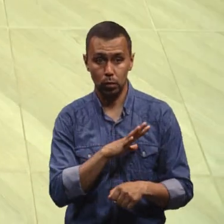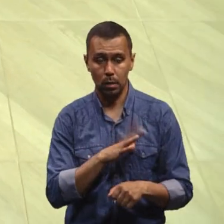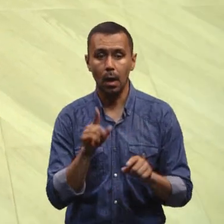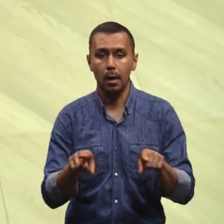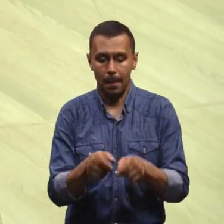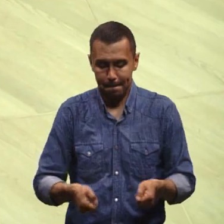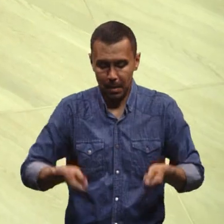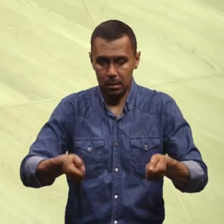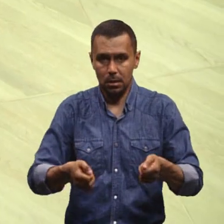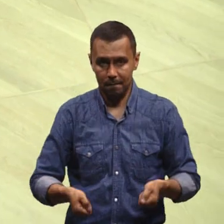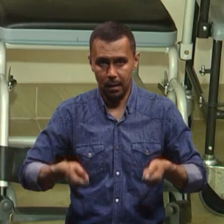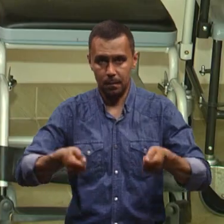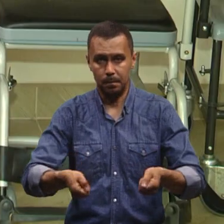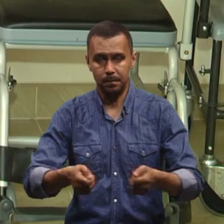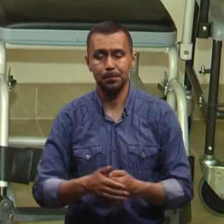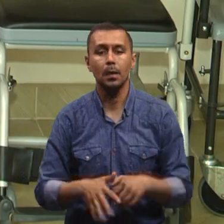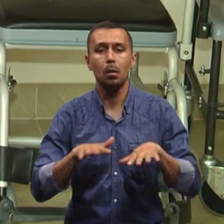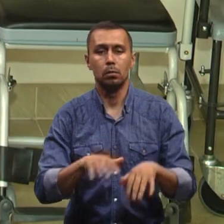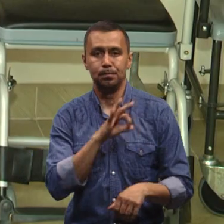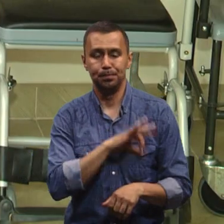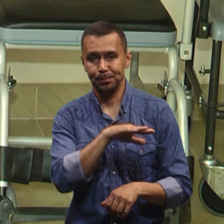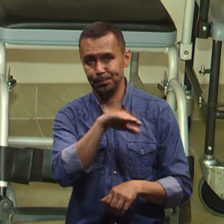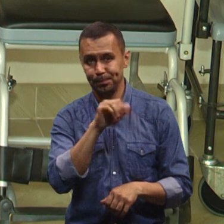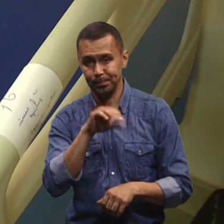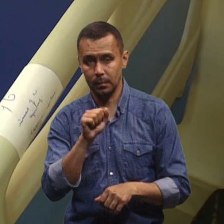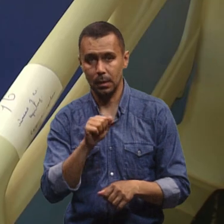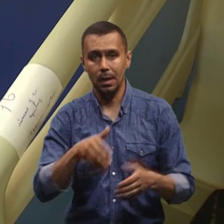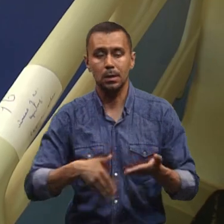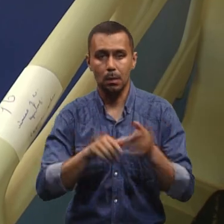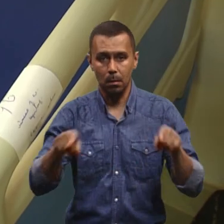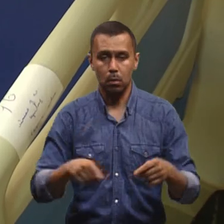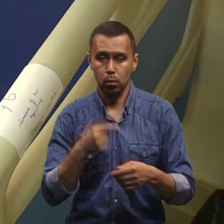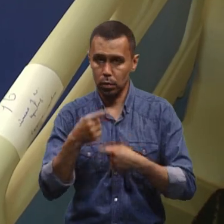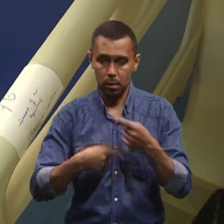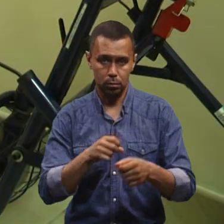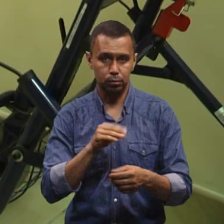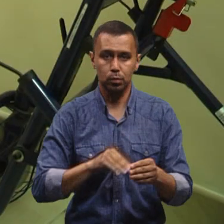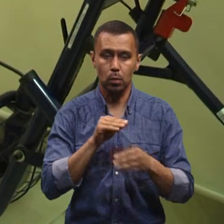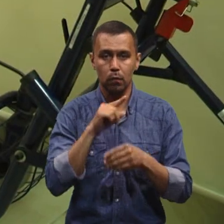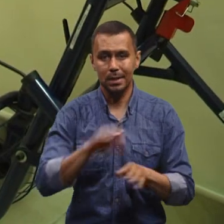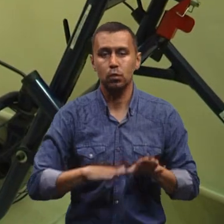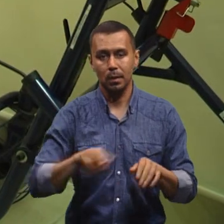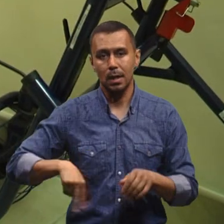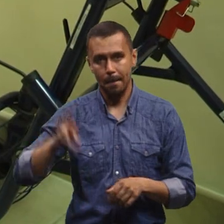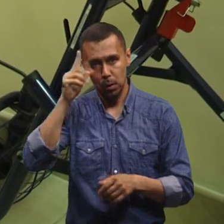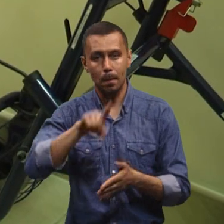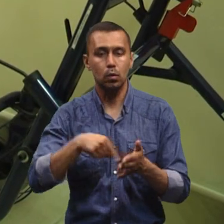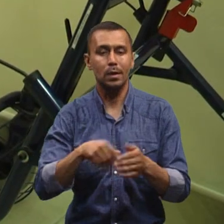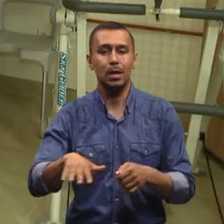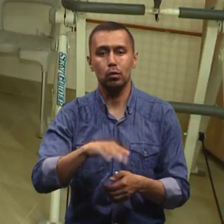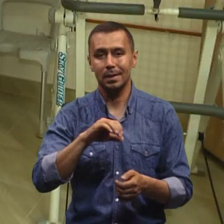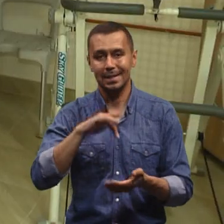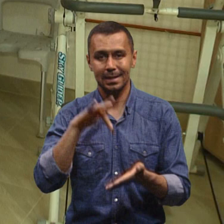так і переставні. Пункт прокату засобів реабілітації постійно поповнюють, каже заступниця директора Хмельницького міського